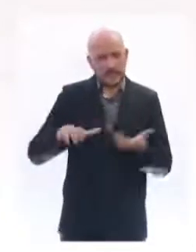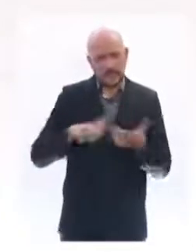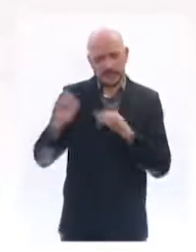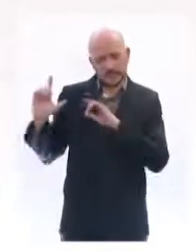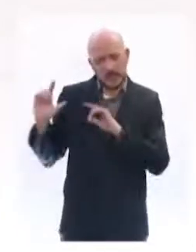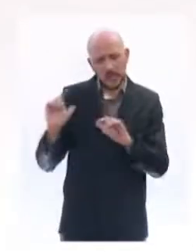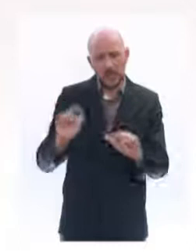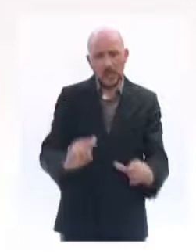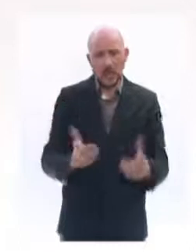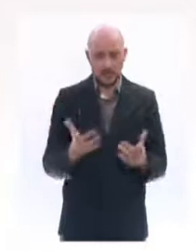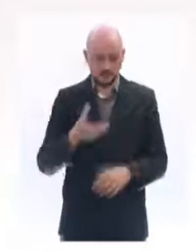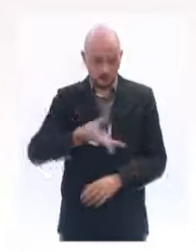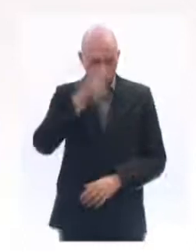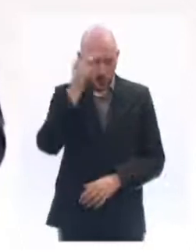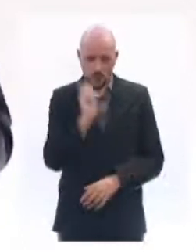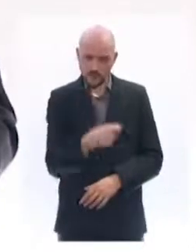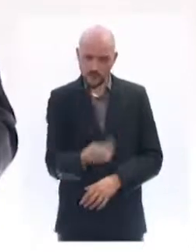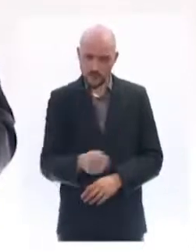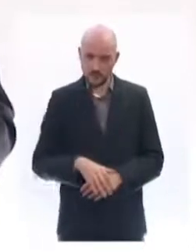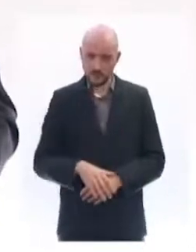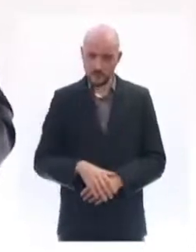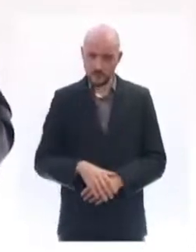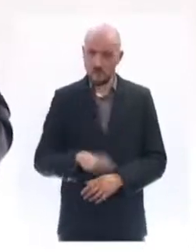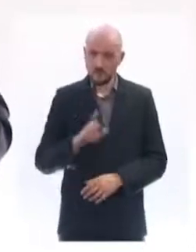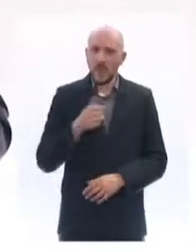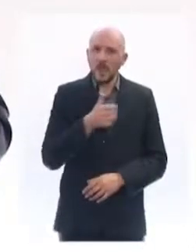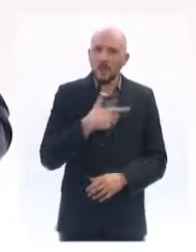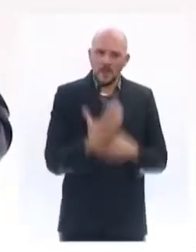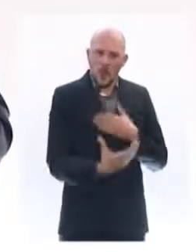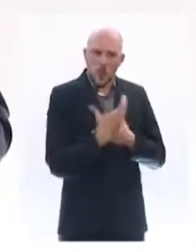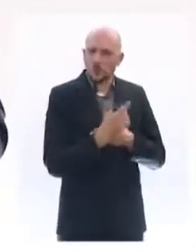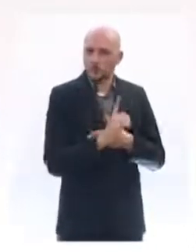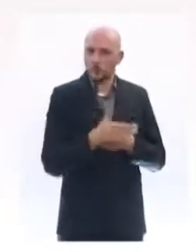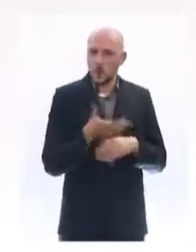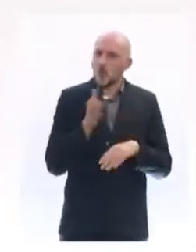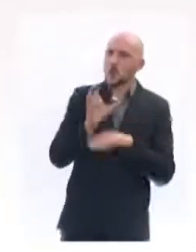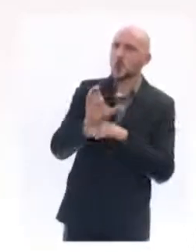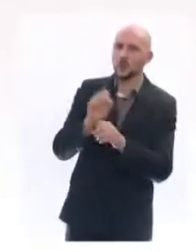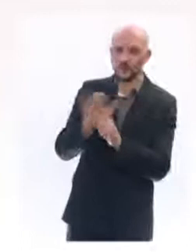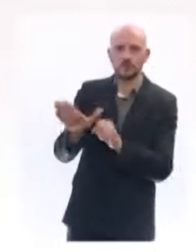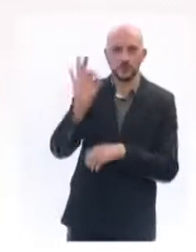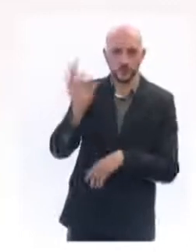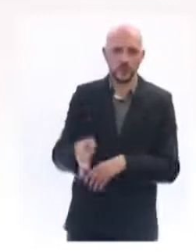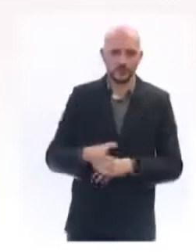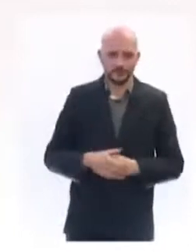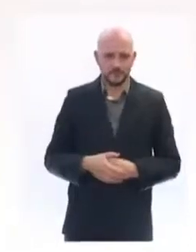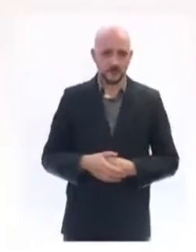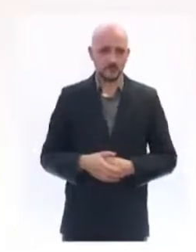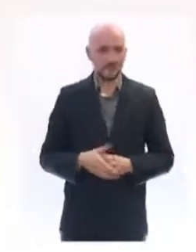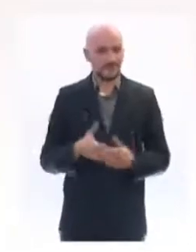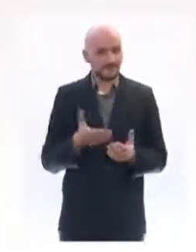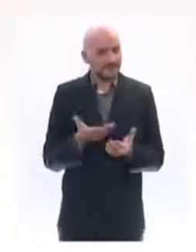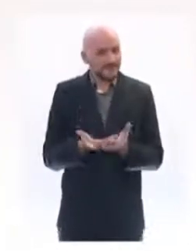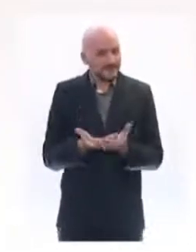fait mais il ne se trompe pas d'ennemis l'ennemi c'est le virus et ils savent bien finalement